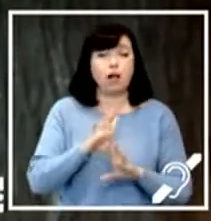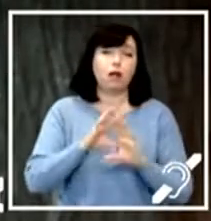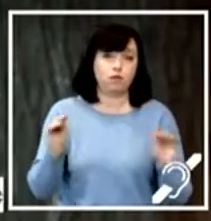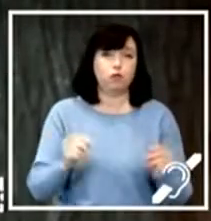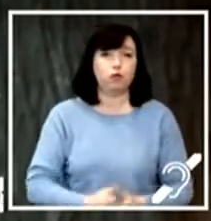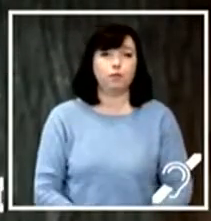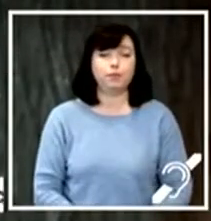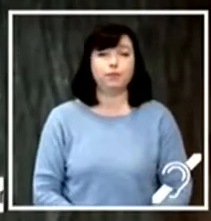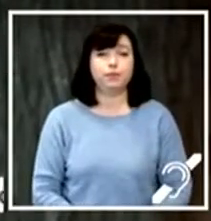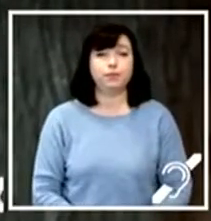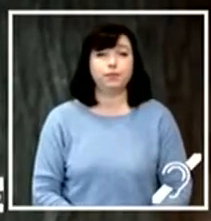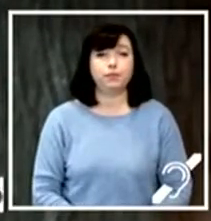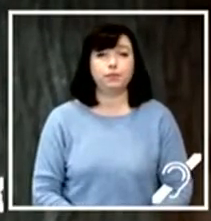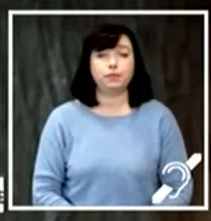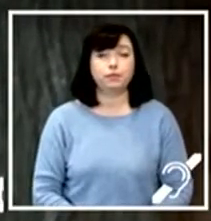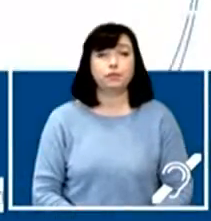revedere!